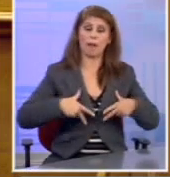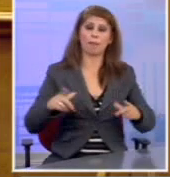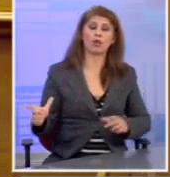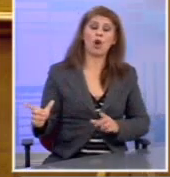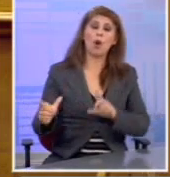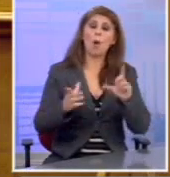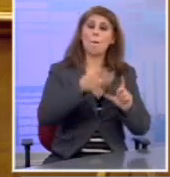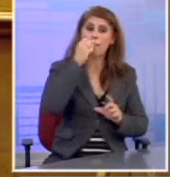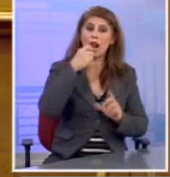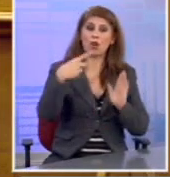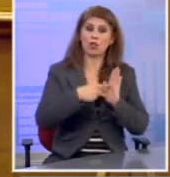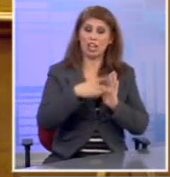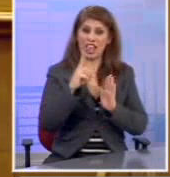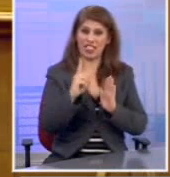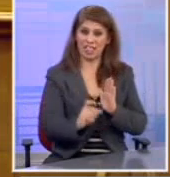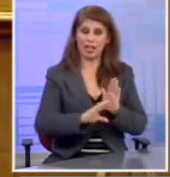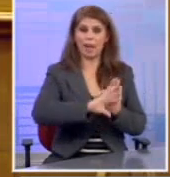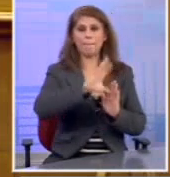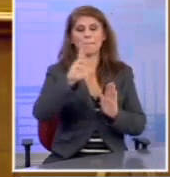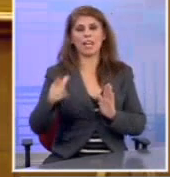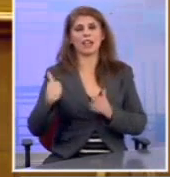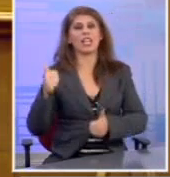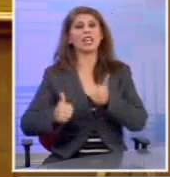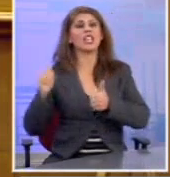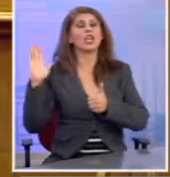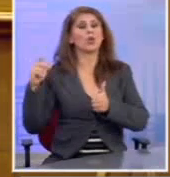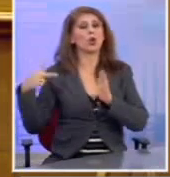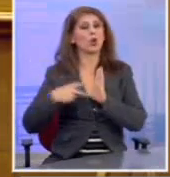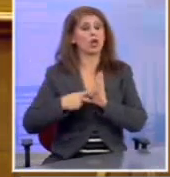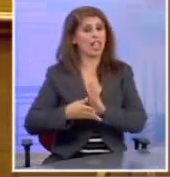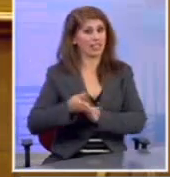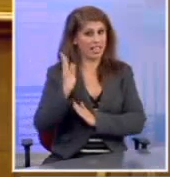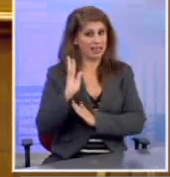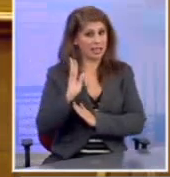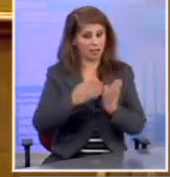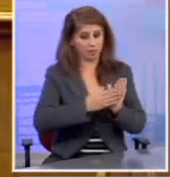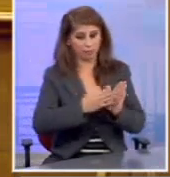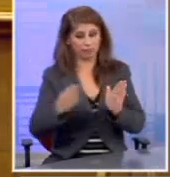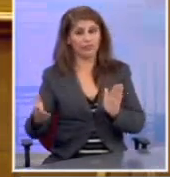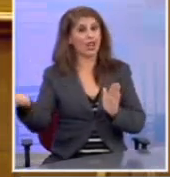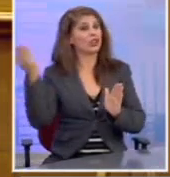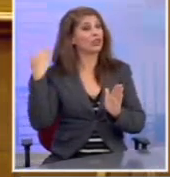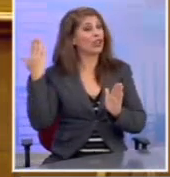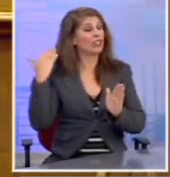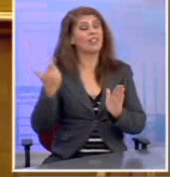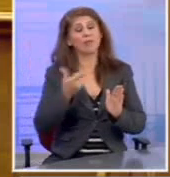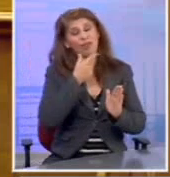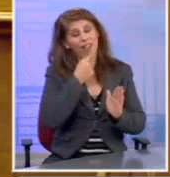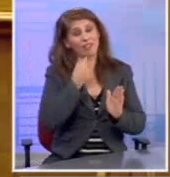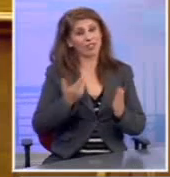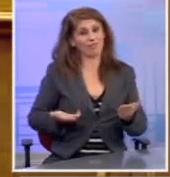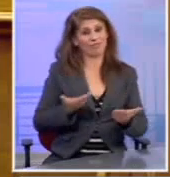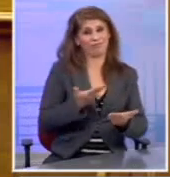του 2010 ως τον Ιούλιο του 2014, τότε που σας ήταν πολύ εύκολο να